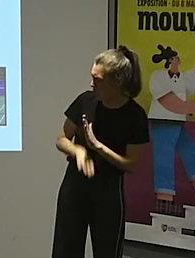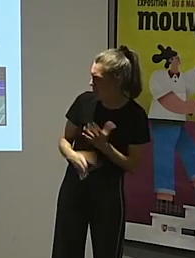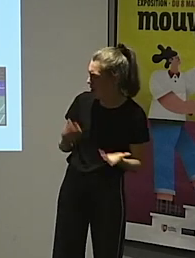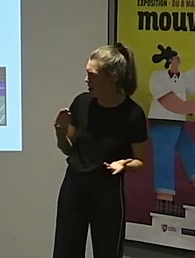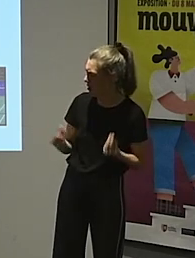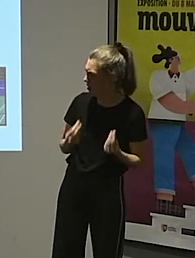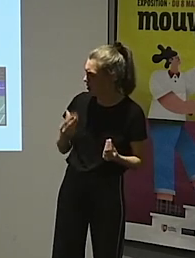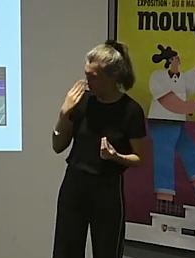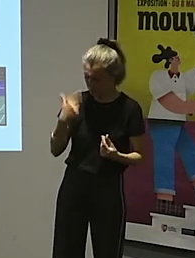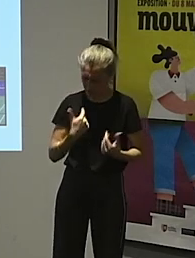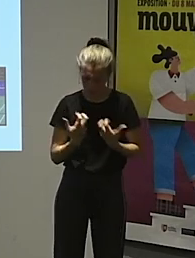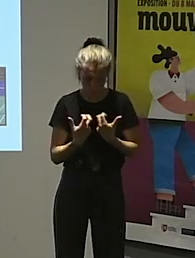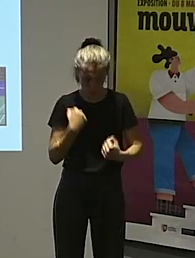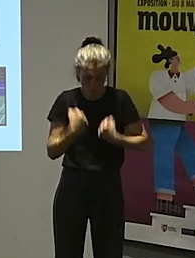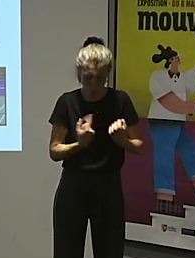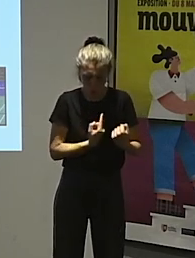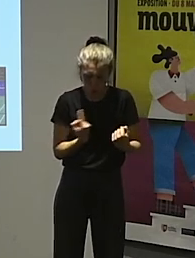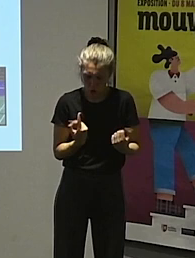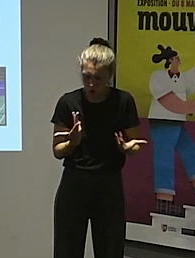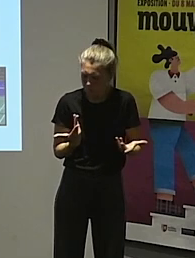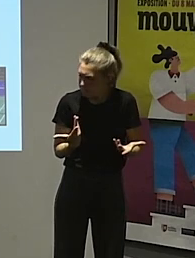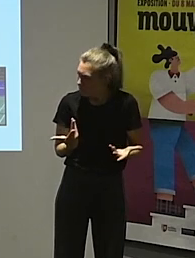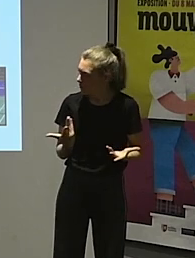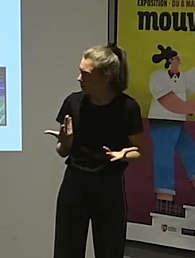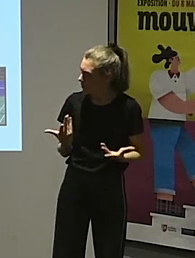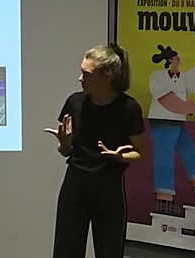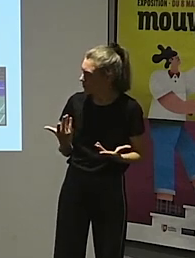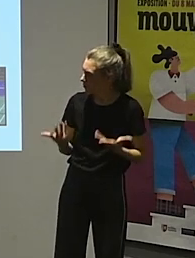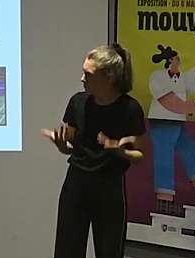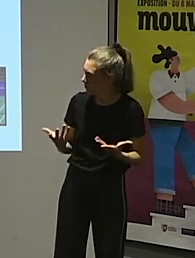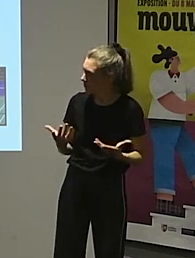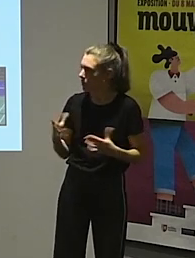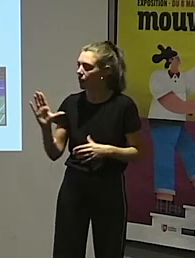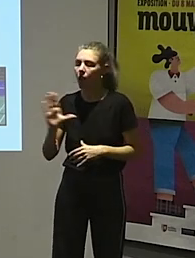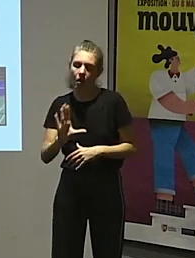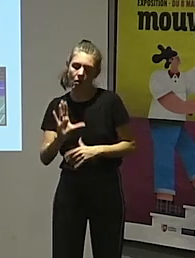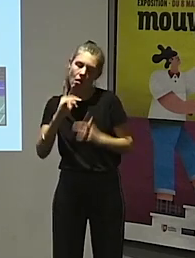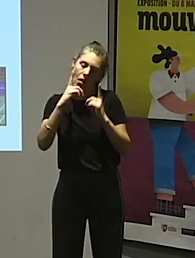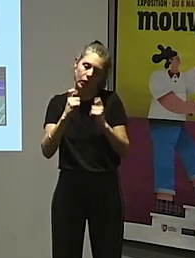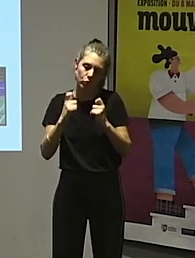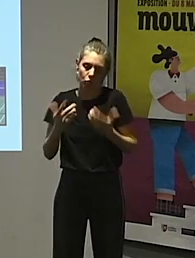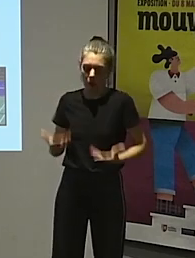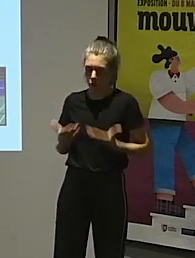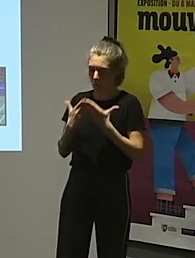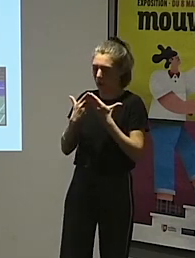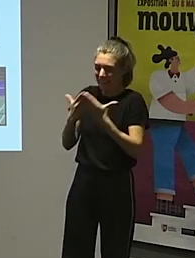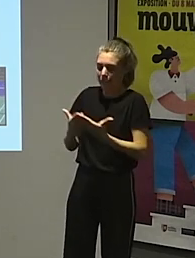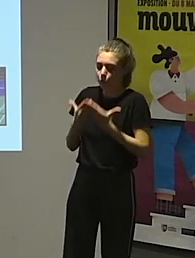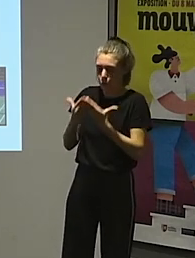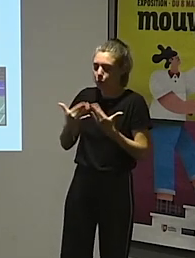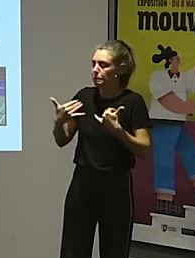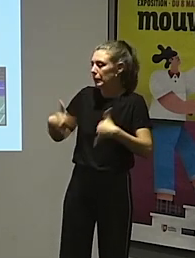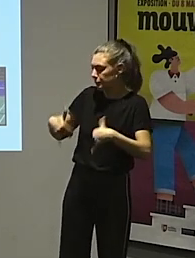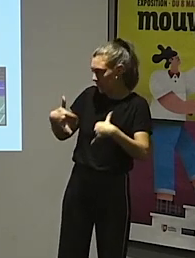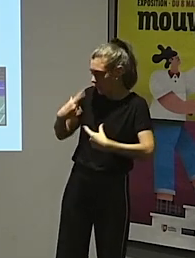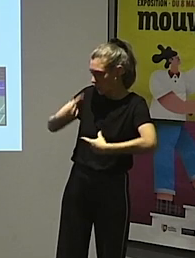sur quoi exactement? Parce que là, on est seul quand on court. Bon, les études ne sont pas aussi claires que ça pour l'instant. On sait que les entraînements en